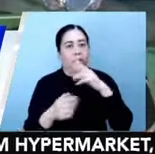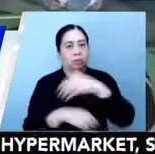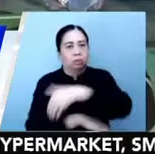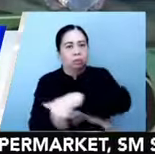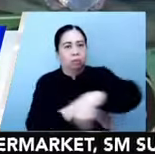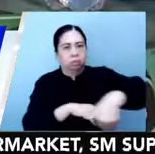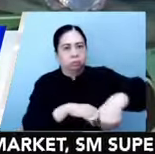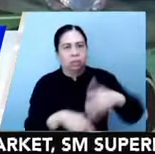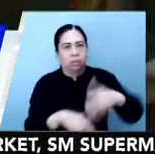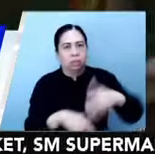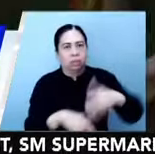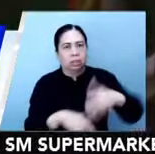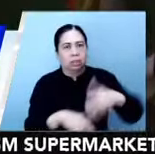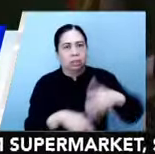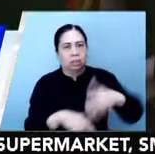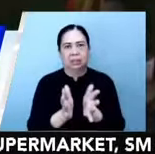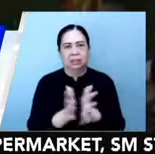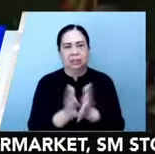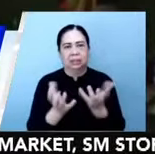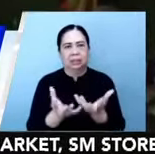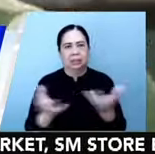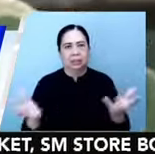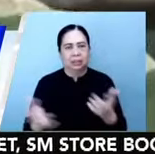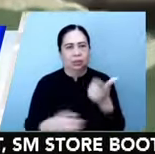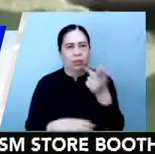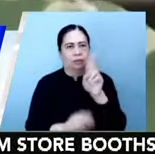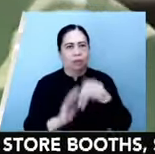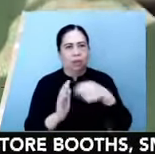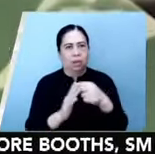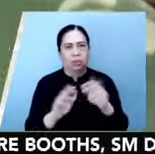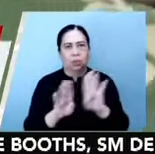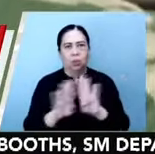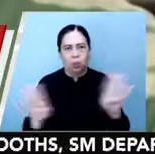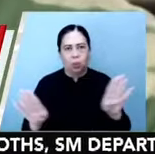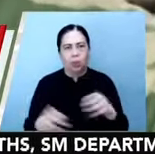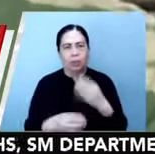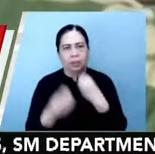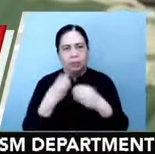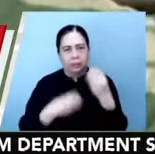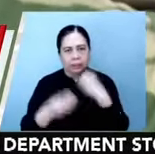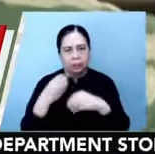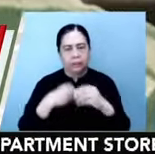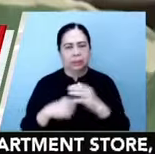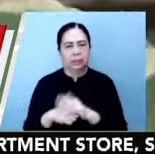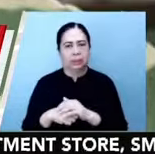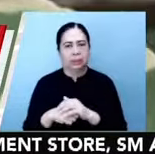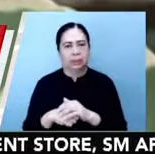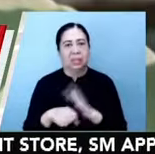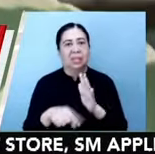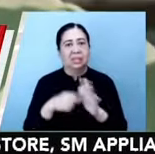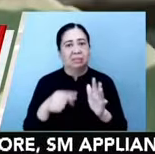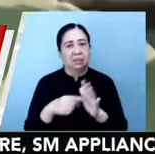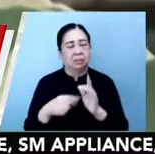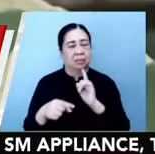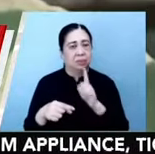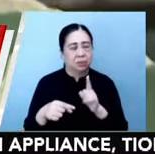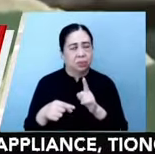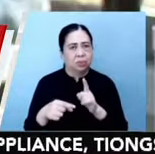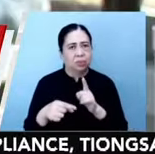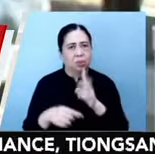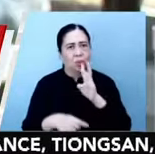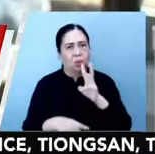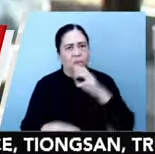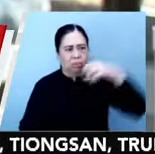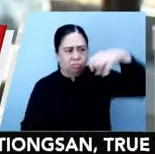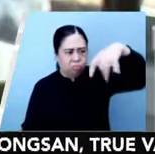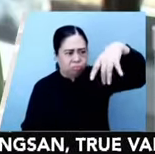karinderya ni Joanna Agoy na 24 oras bukas. Minsan kasi mahina talaga yung tulo ng tubig dyan. O,